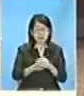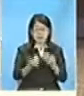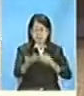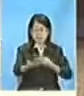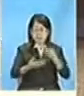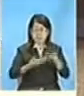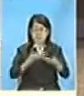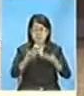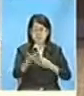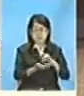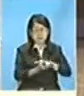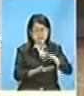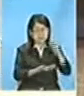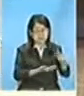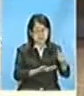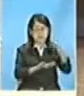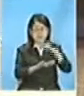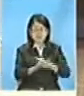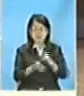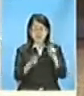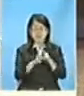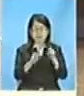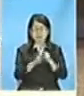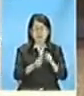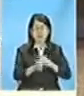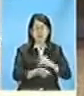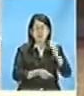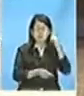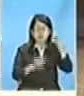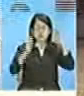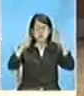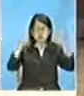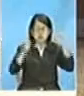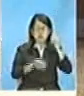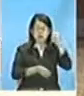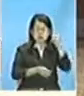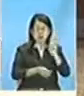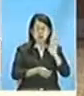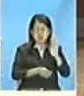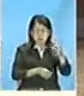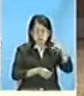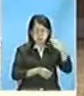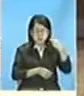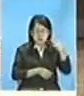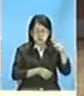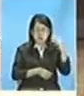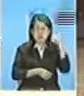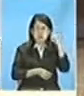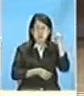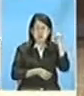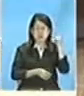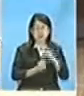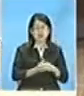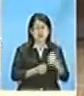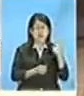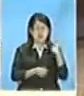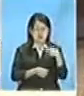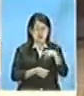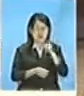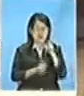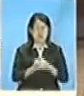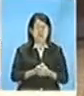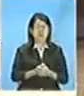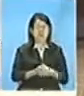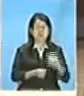ศเพื่อนบ้านอีก9ประเทศจะทำให้เราเข้าใจเขาแต่ทำให้เขาเข้าใจเราก็จะเป็นประโยชน์กับทุกฝ่ายและ